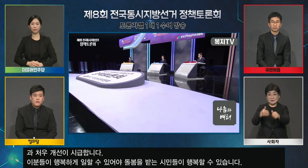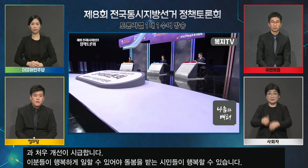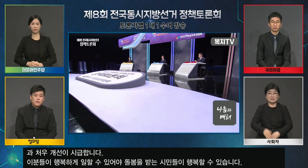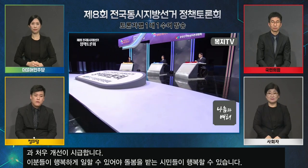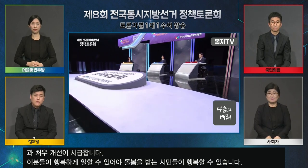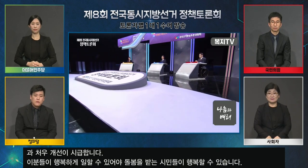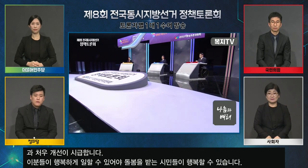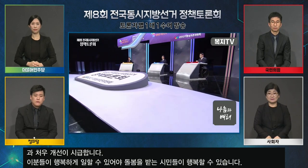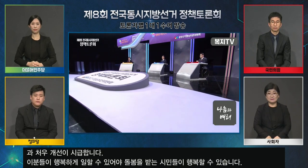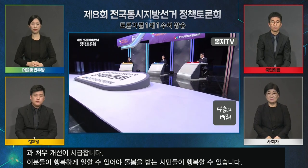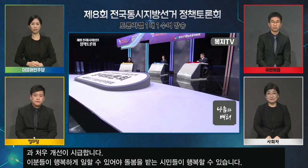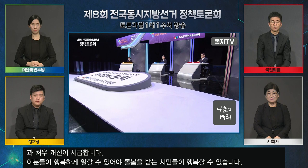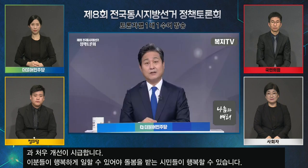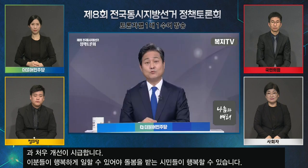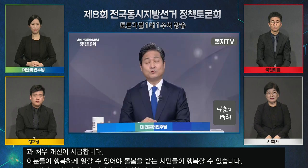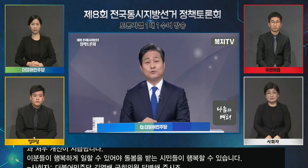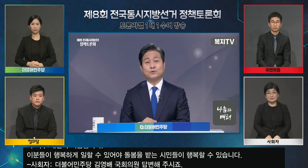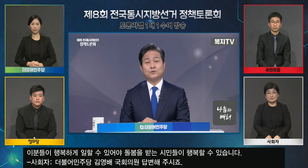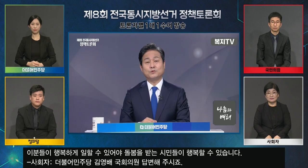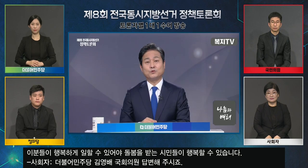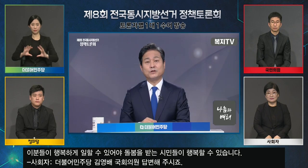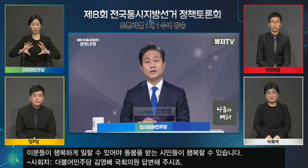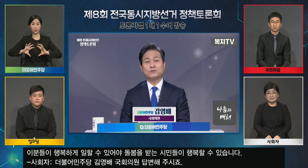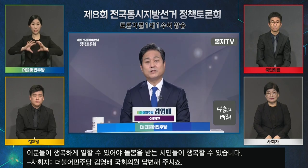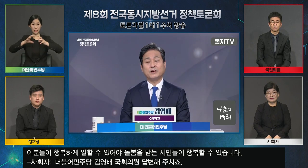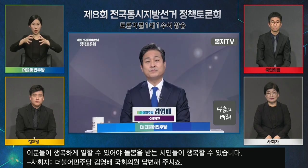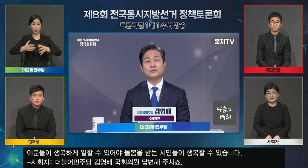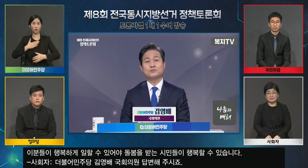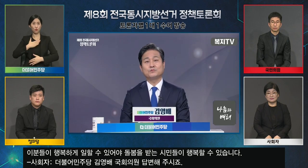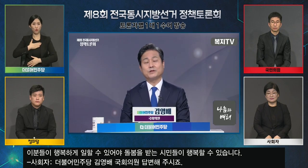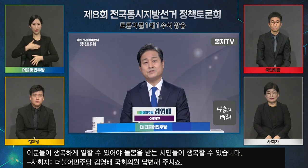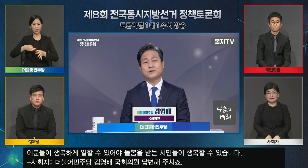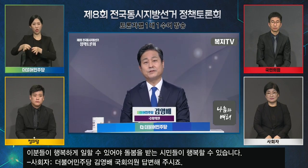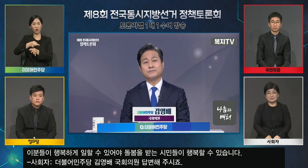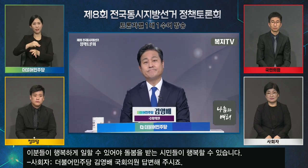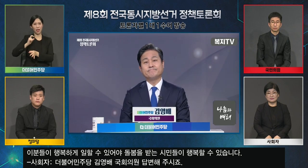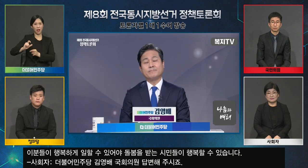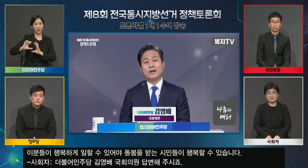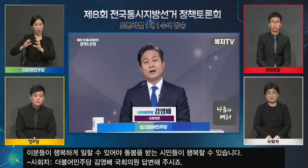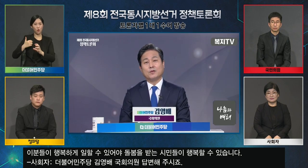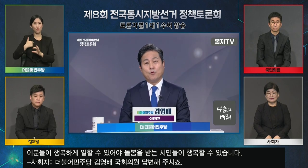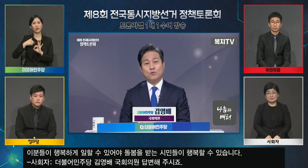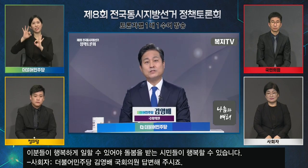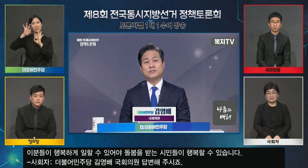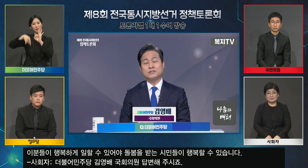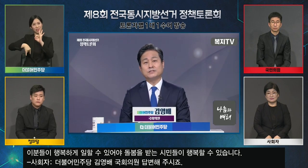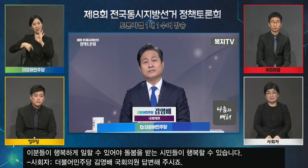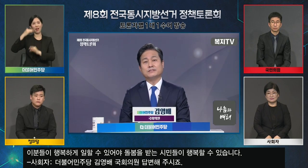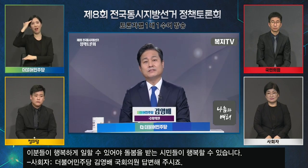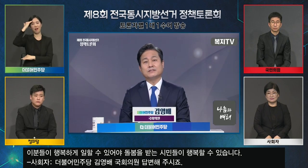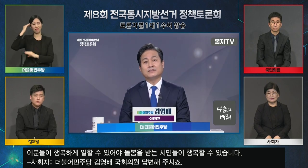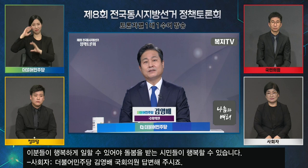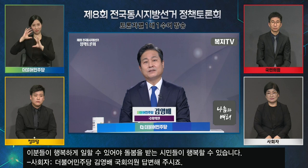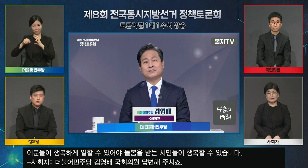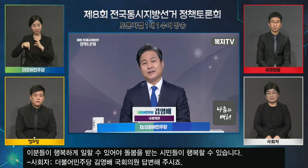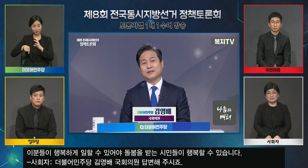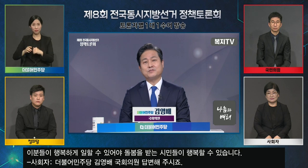세계 10위권 경제 강국으로 도약하고 있는 대한민국에서 복지는